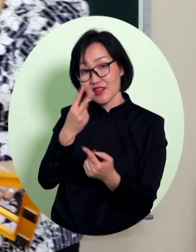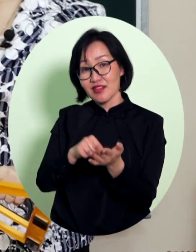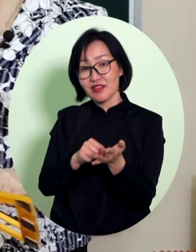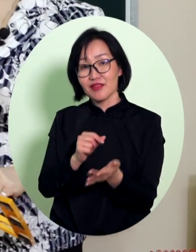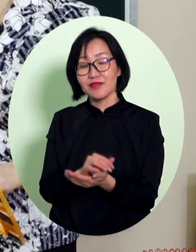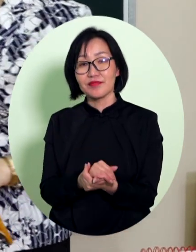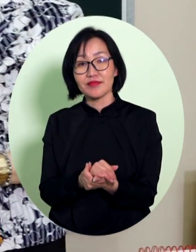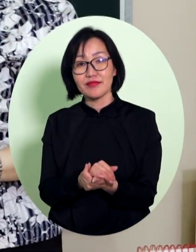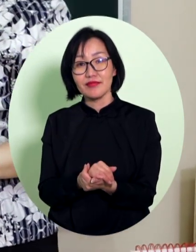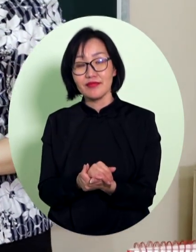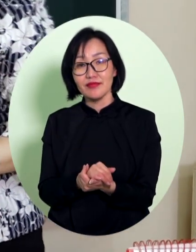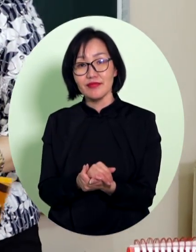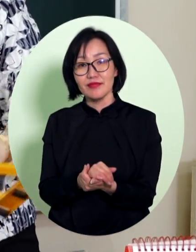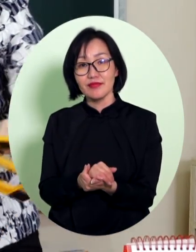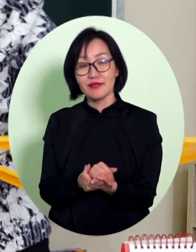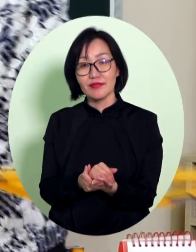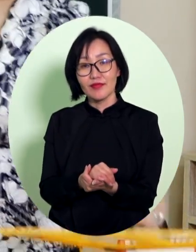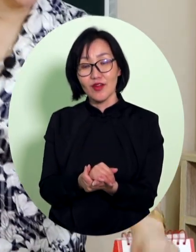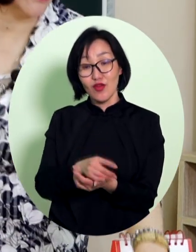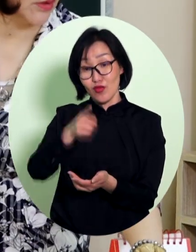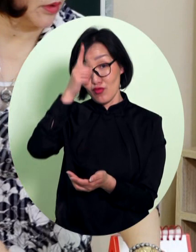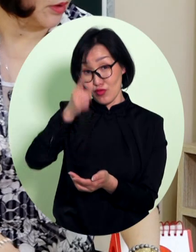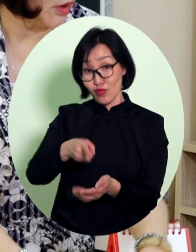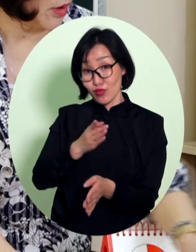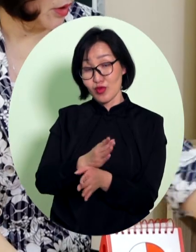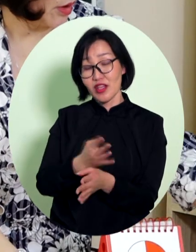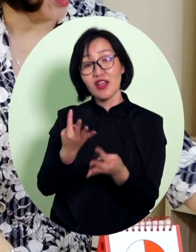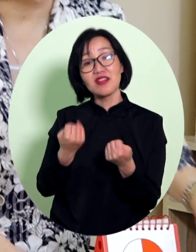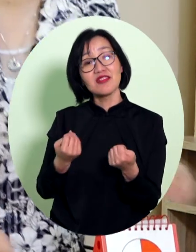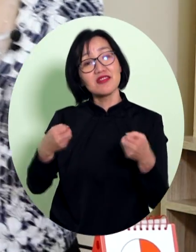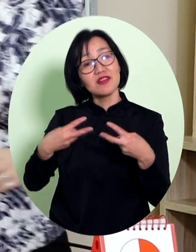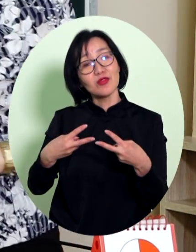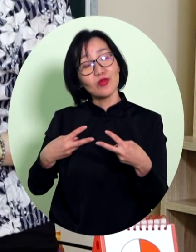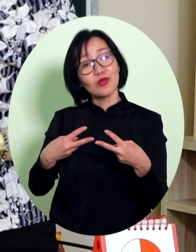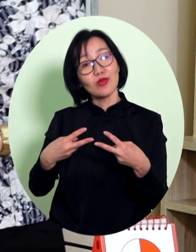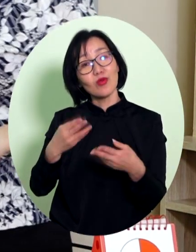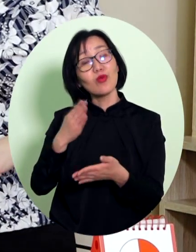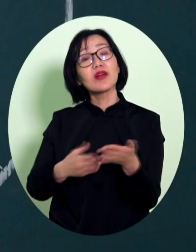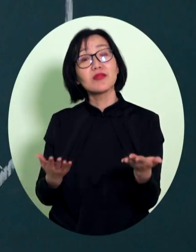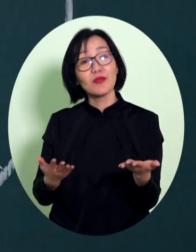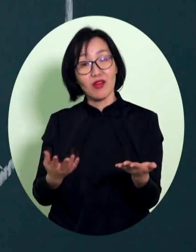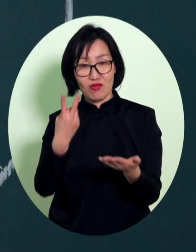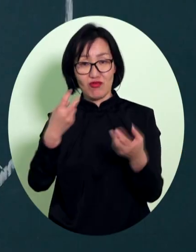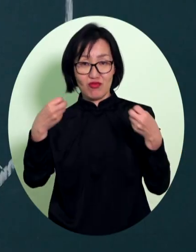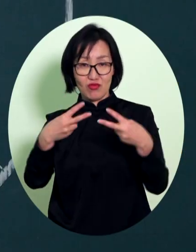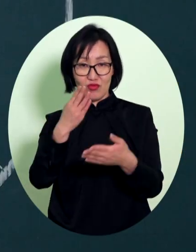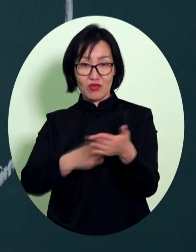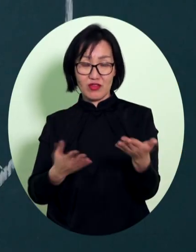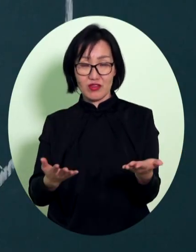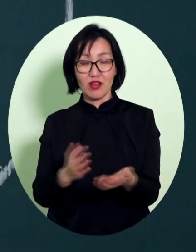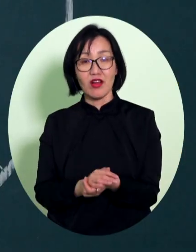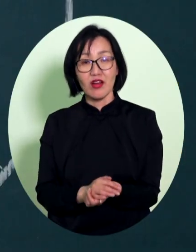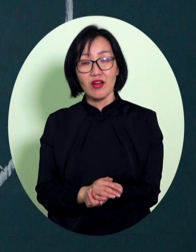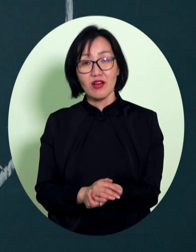шолон татахаар тойрог маань хэдэн тэнцүү хэсэгт хуваагдав? Хоёр тэнцүү хэсэгт хуваагдлаа. Одоо